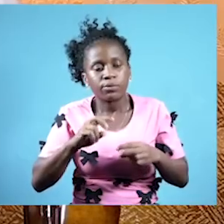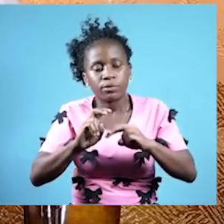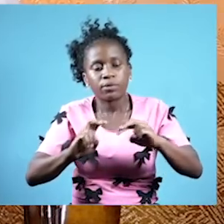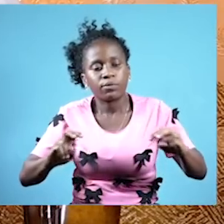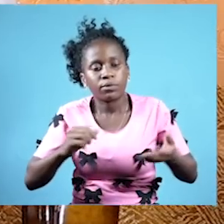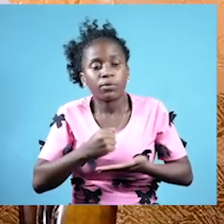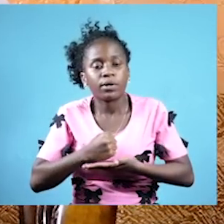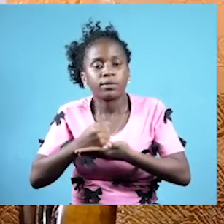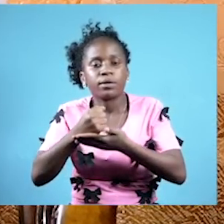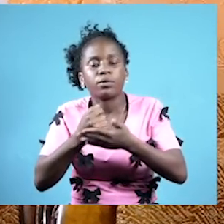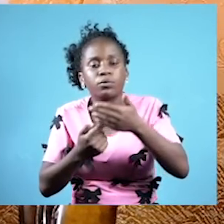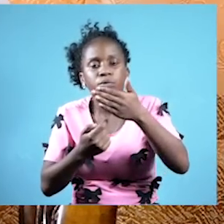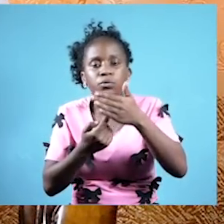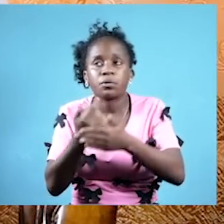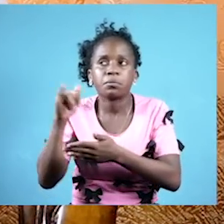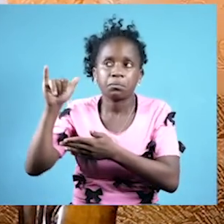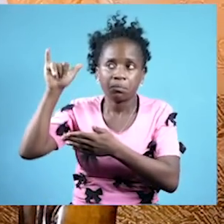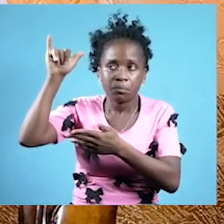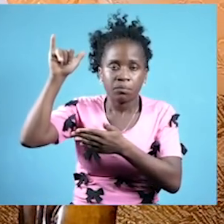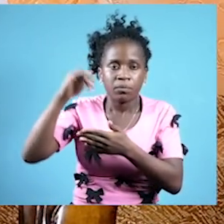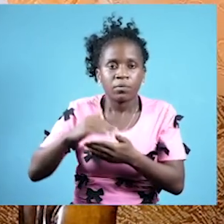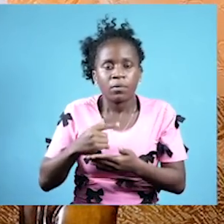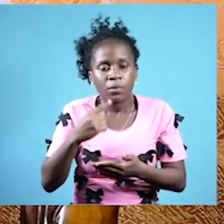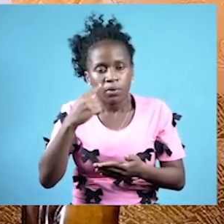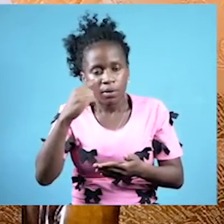badala ya kuangalia historia.